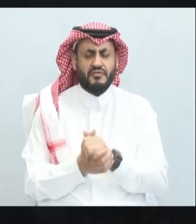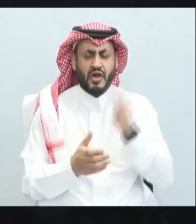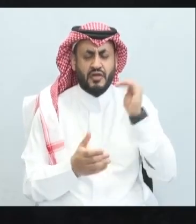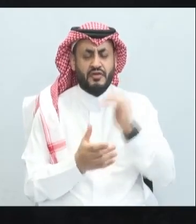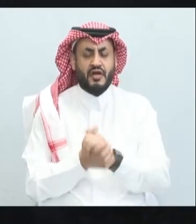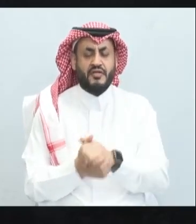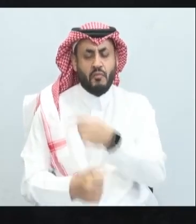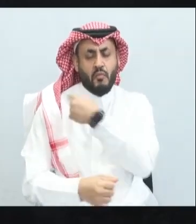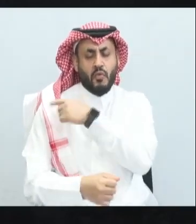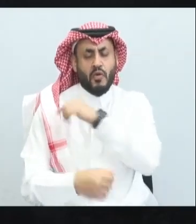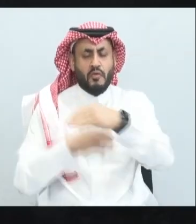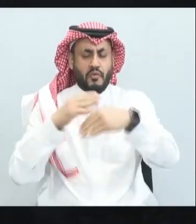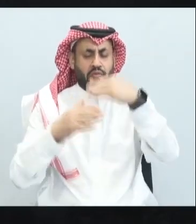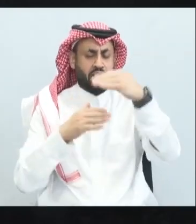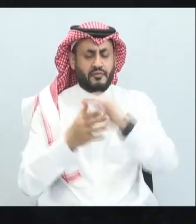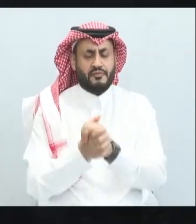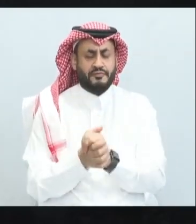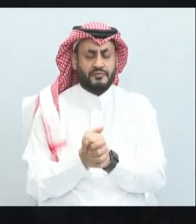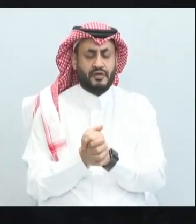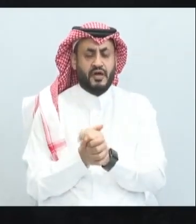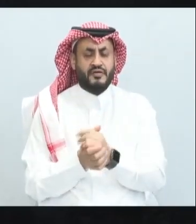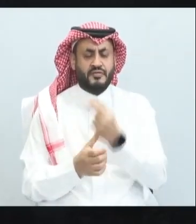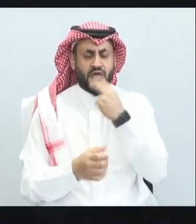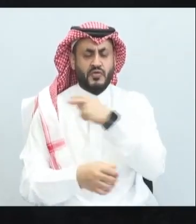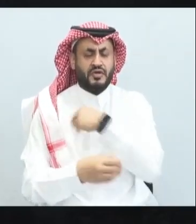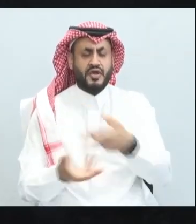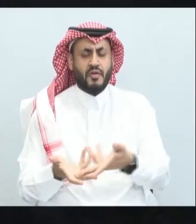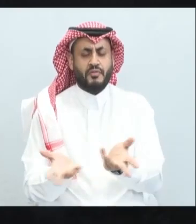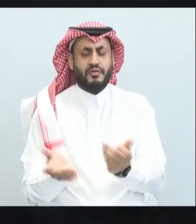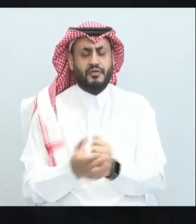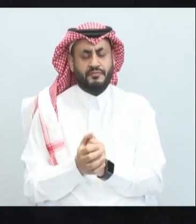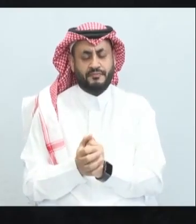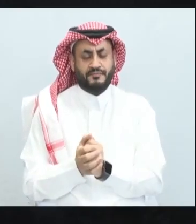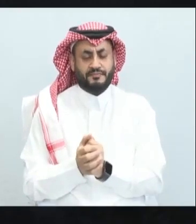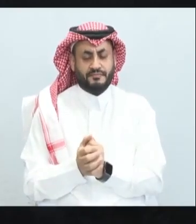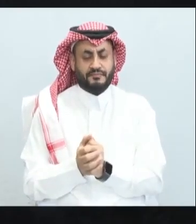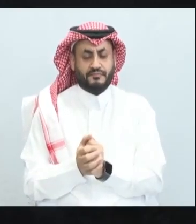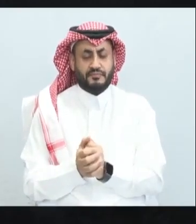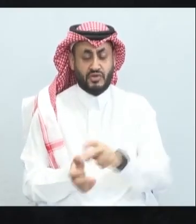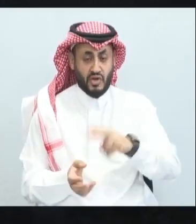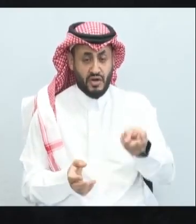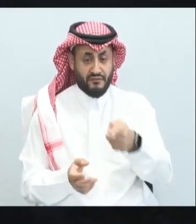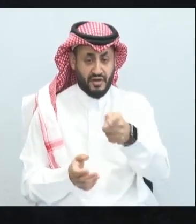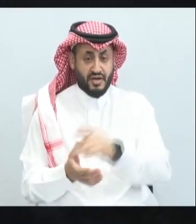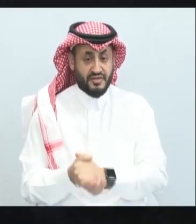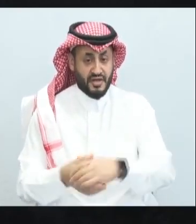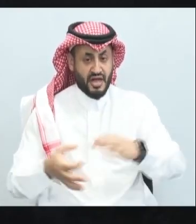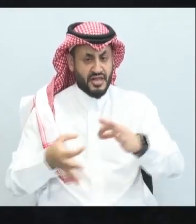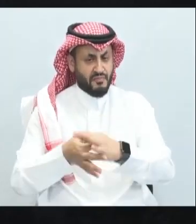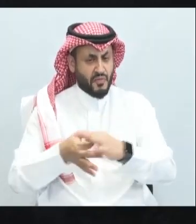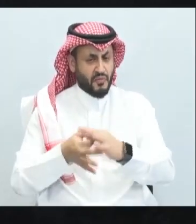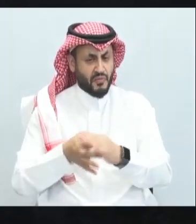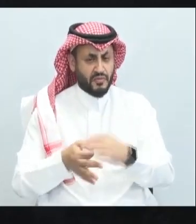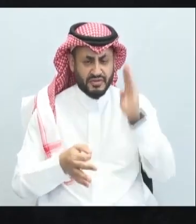من هذه الصلوات هذه من السنن المطلقه من السنن المطلقه بخلاف هذه السنن التي